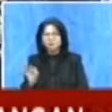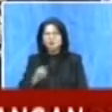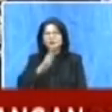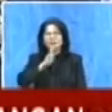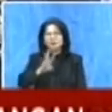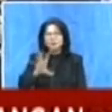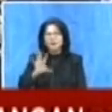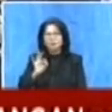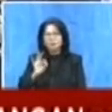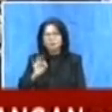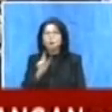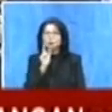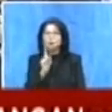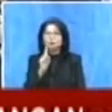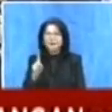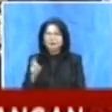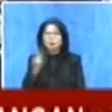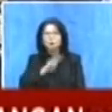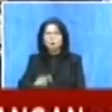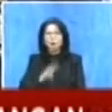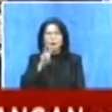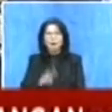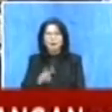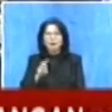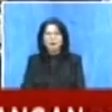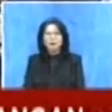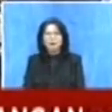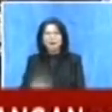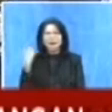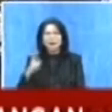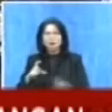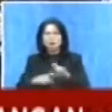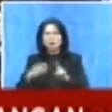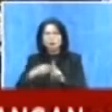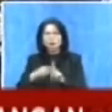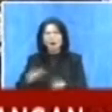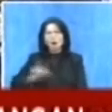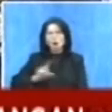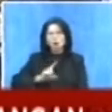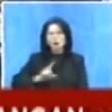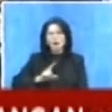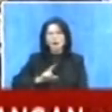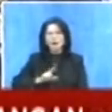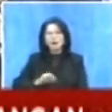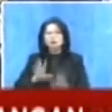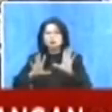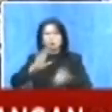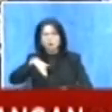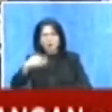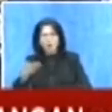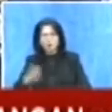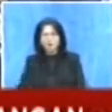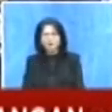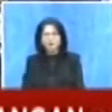Rp14.350 per US dollar. Dan suku bunga surat utang negara 10 tahun diperkirakan